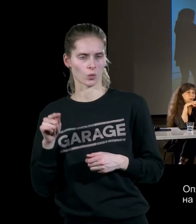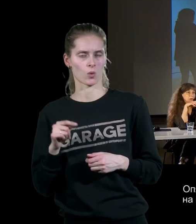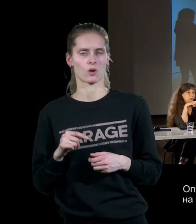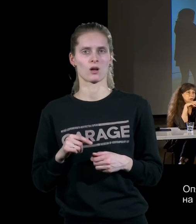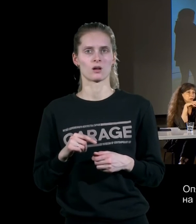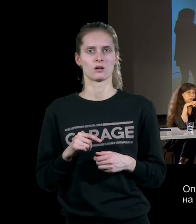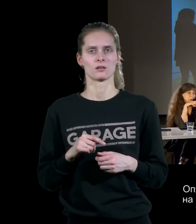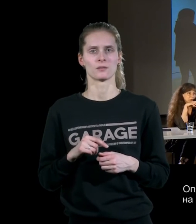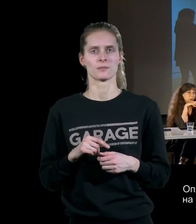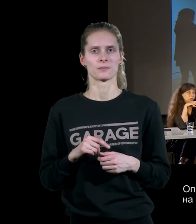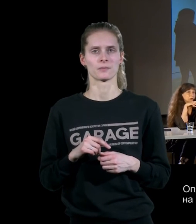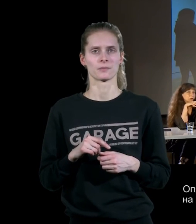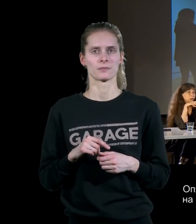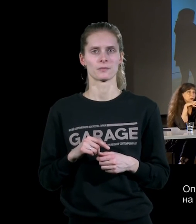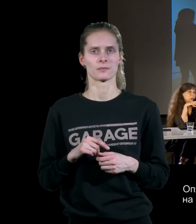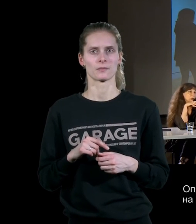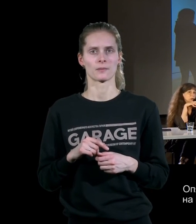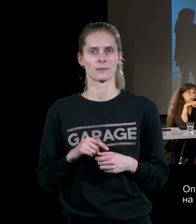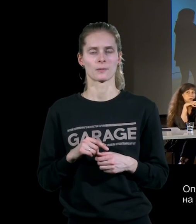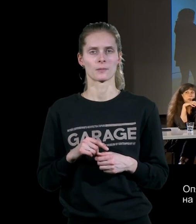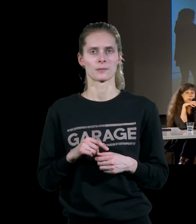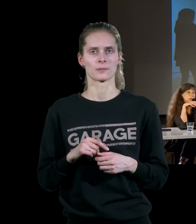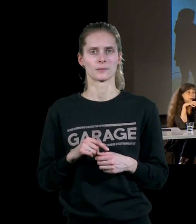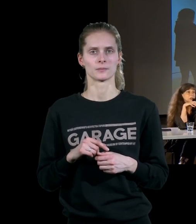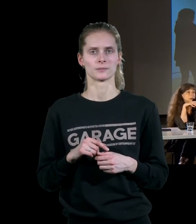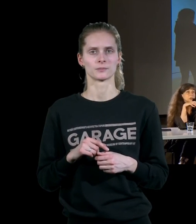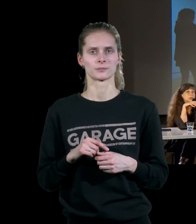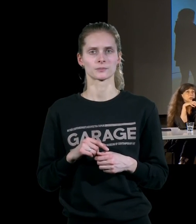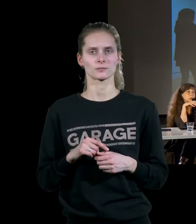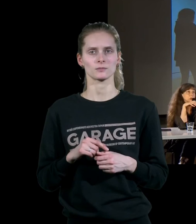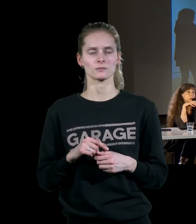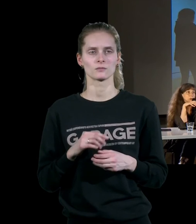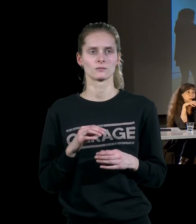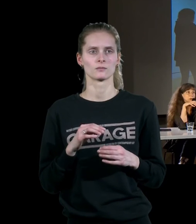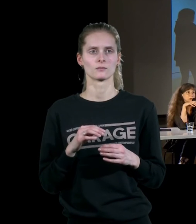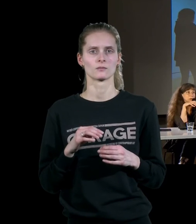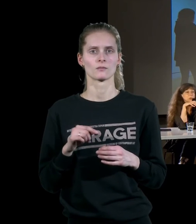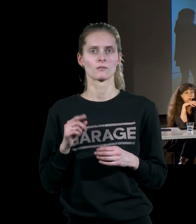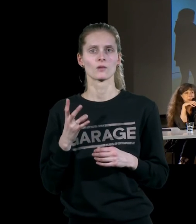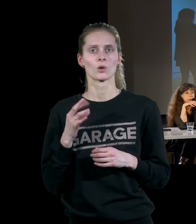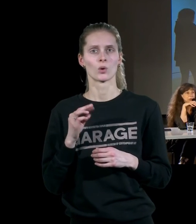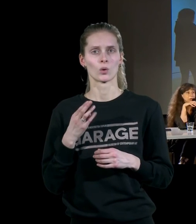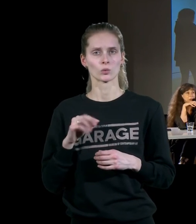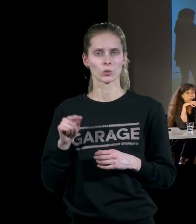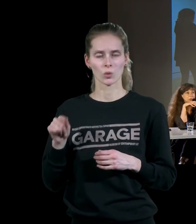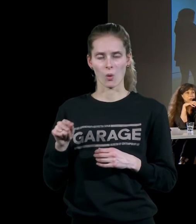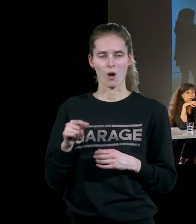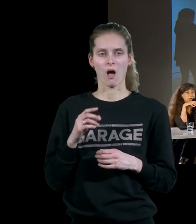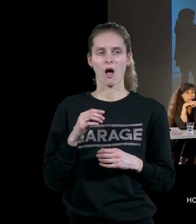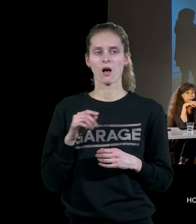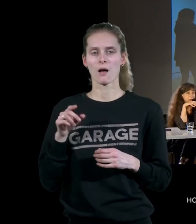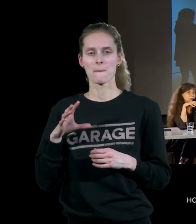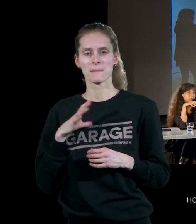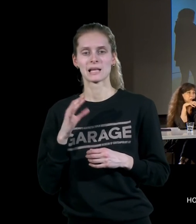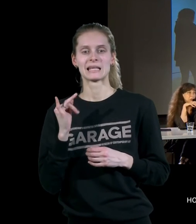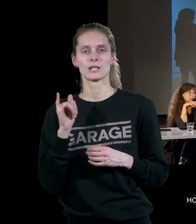которое существует в иудейской культуре, но никаких свидетельств того, чтобы он был набожным иудеям нету.